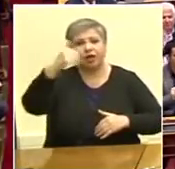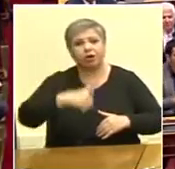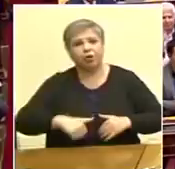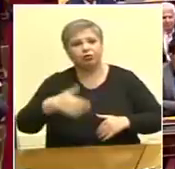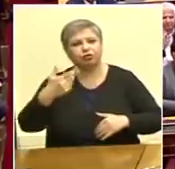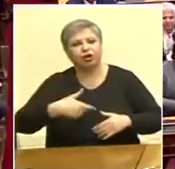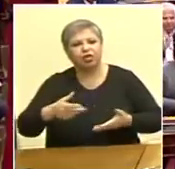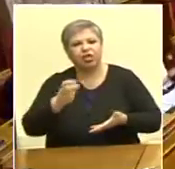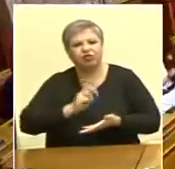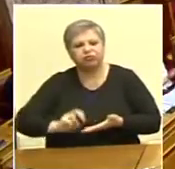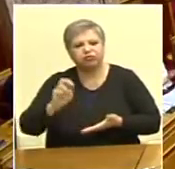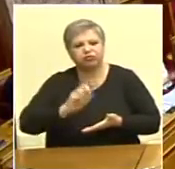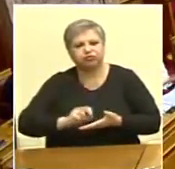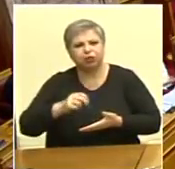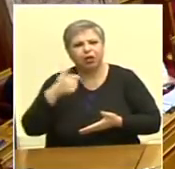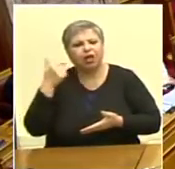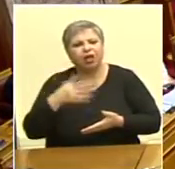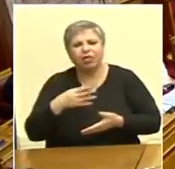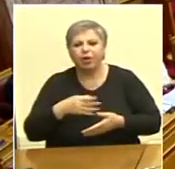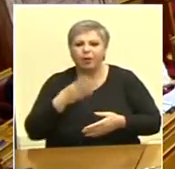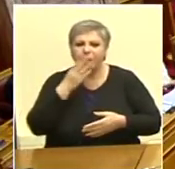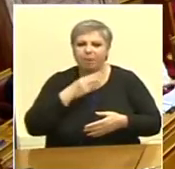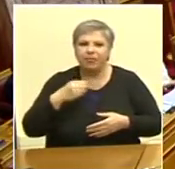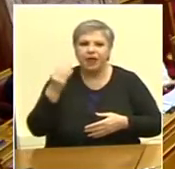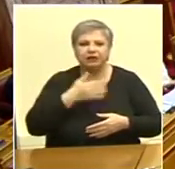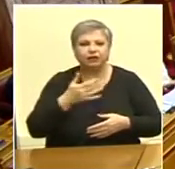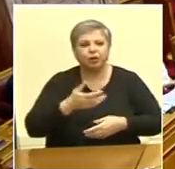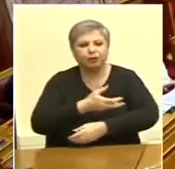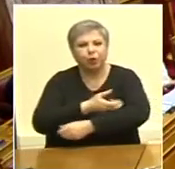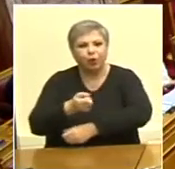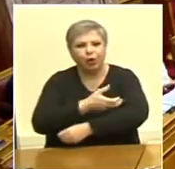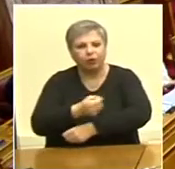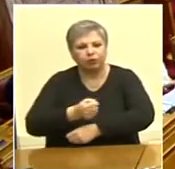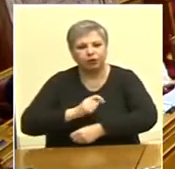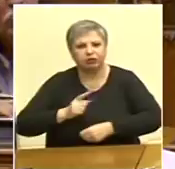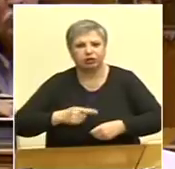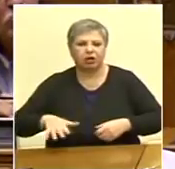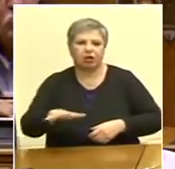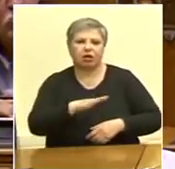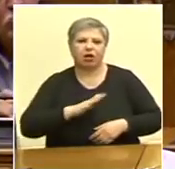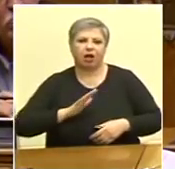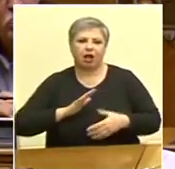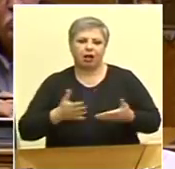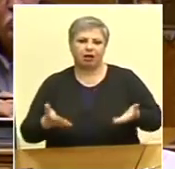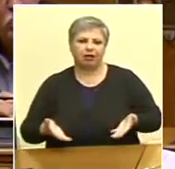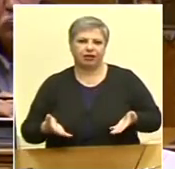λαού. Και αυτό είναι που στο τέλος της ημέρας δεν θα σας συγχωρέσει. Όχι τα μνημόνια.